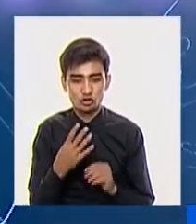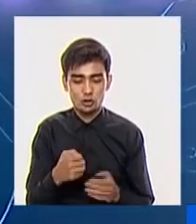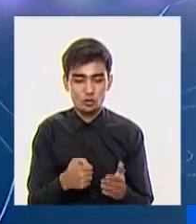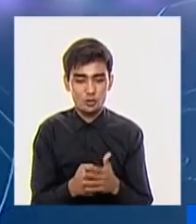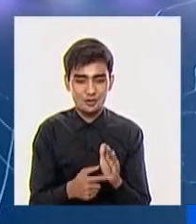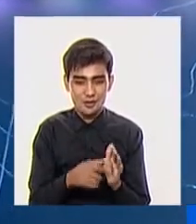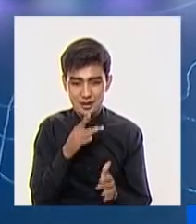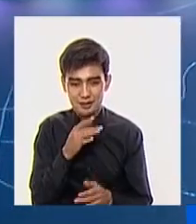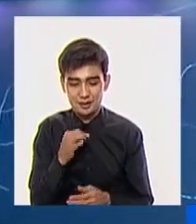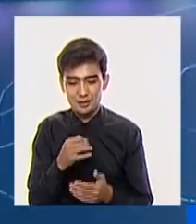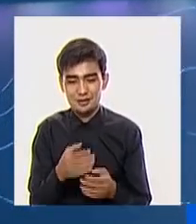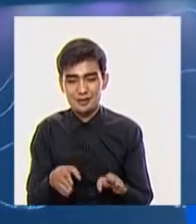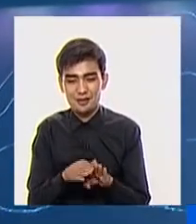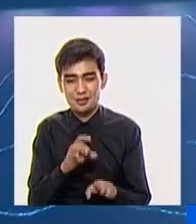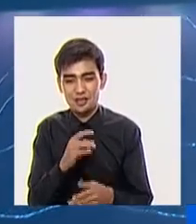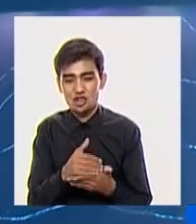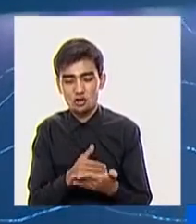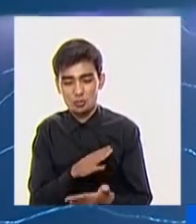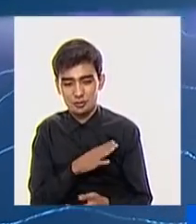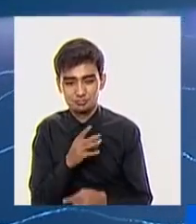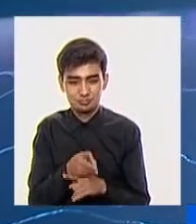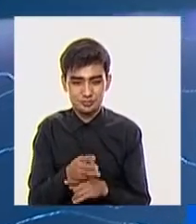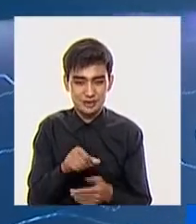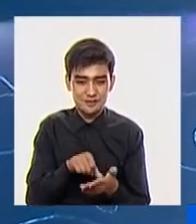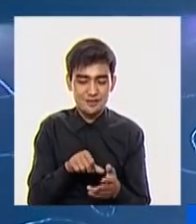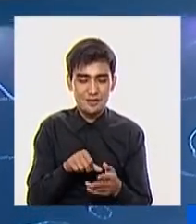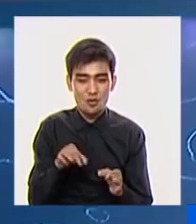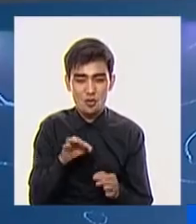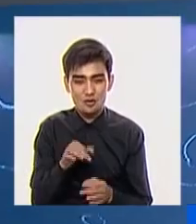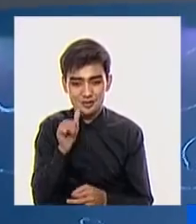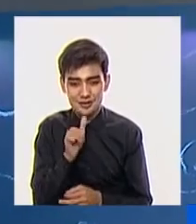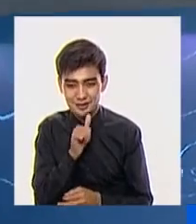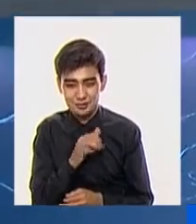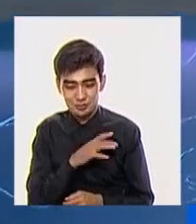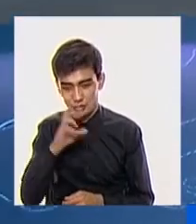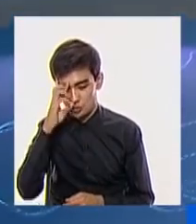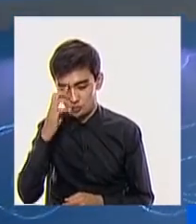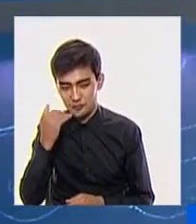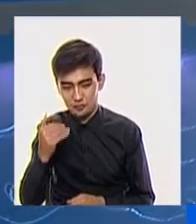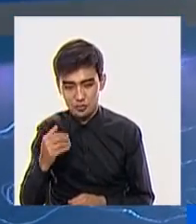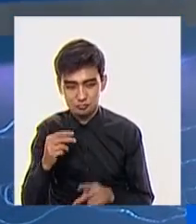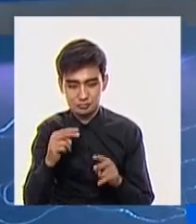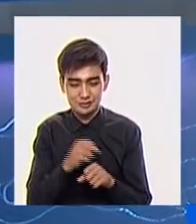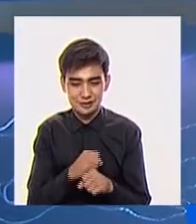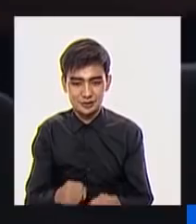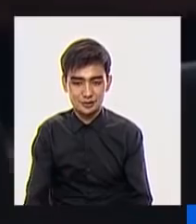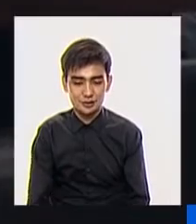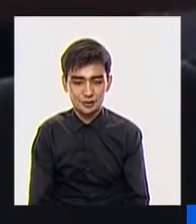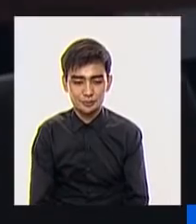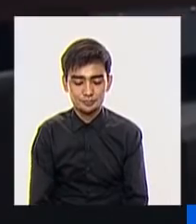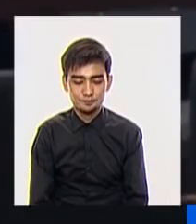проходило в закрытом режиме, потому что в материалах дела были сведения, которые относятся к государственной тайне.